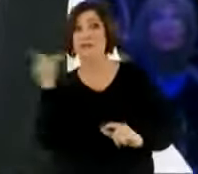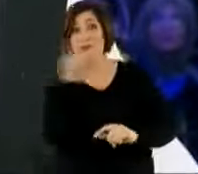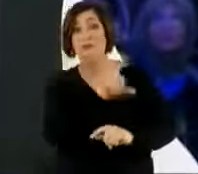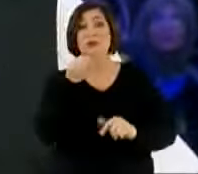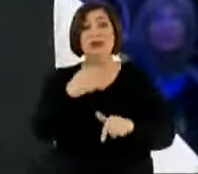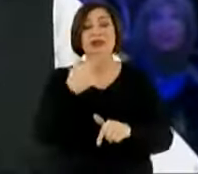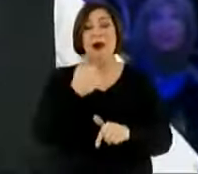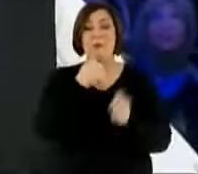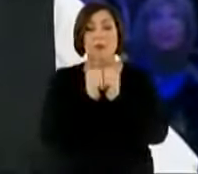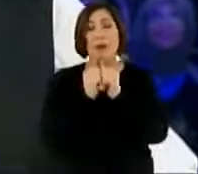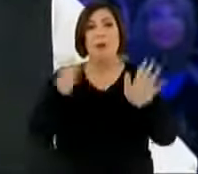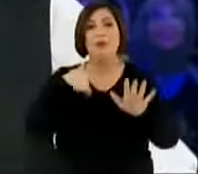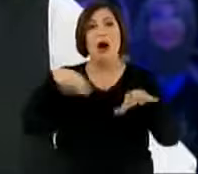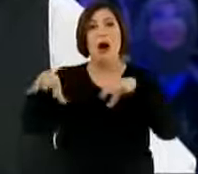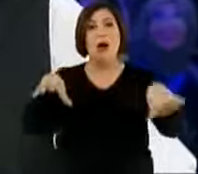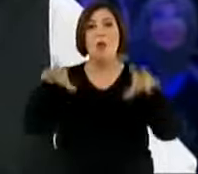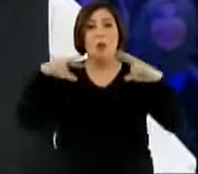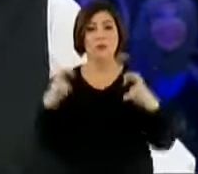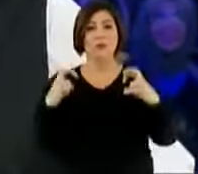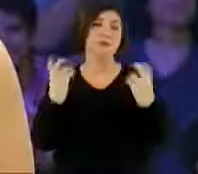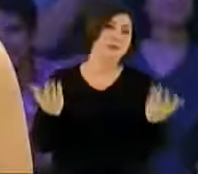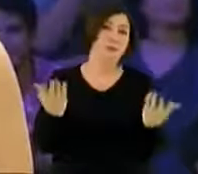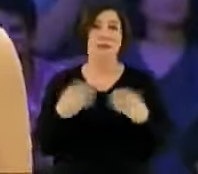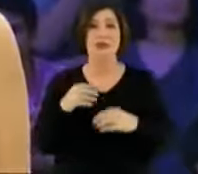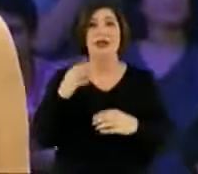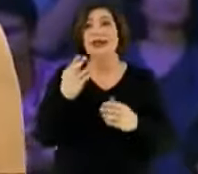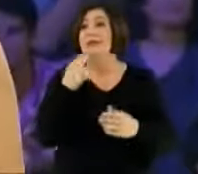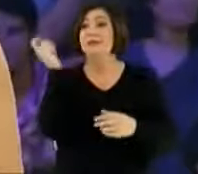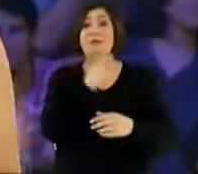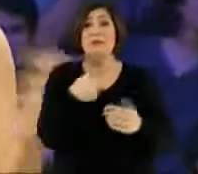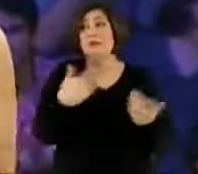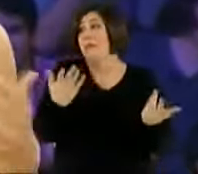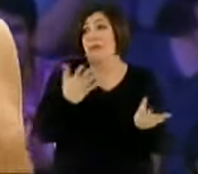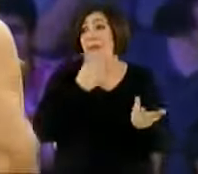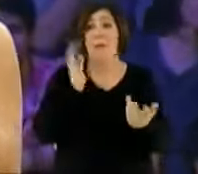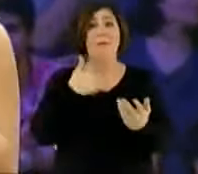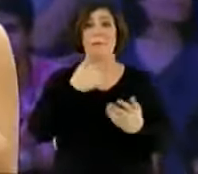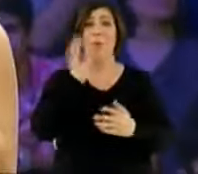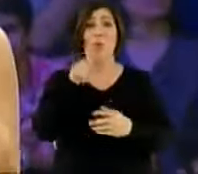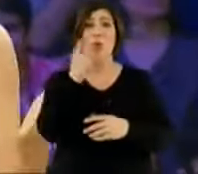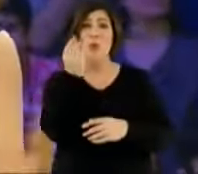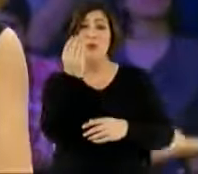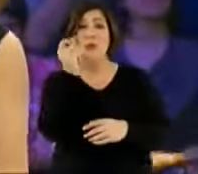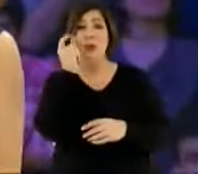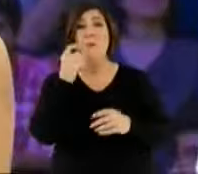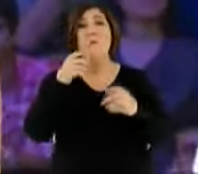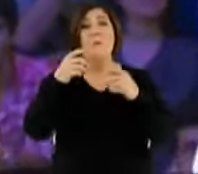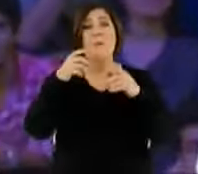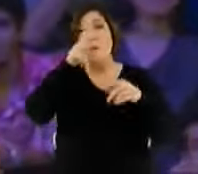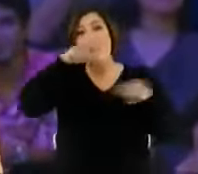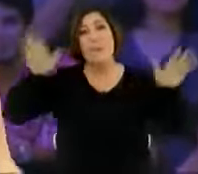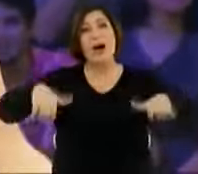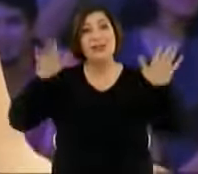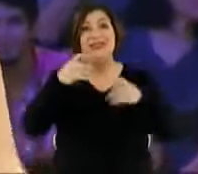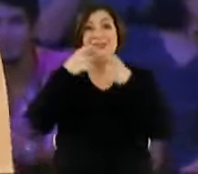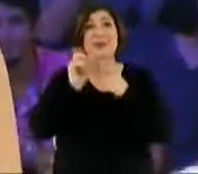kızla erkekli falan yoktu. Biz hep ayrı ayrı otururduk. Evet. Ne bileyim bilmiyorum. Ben biraz onu özlüyorum. Martılara simit atmayı